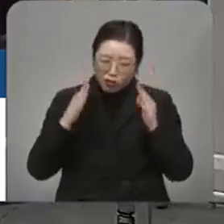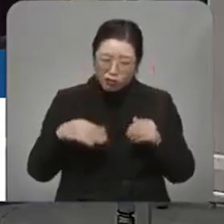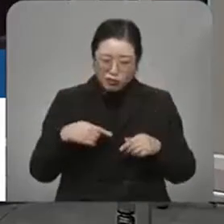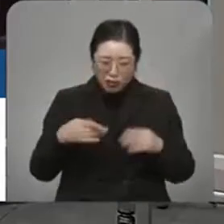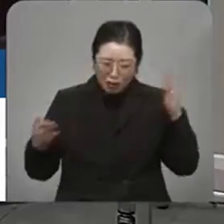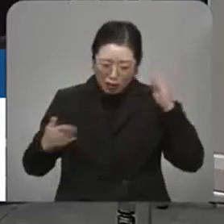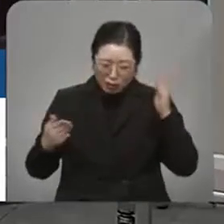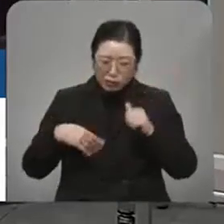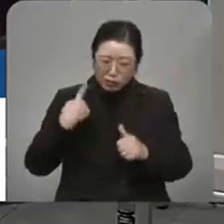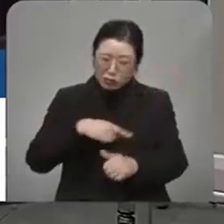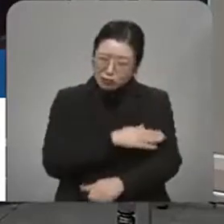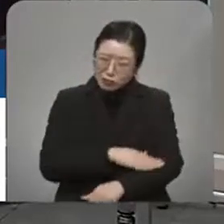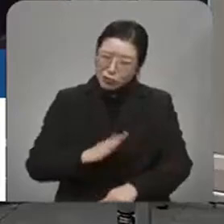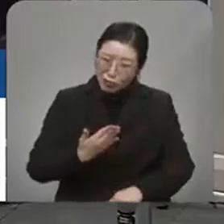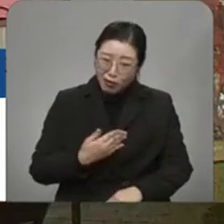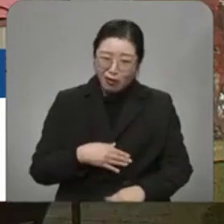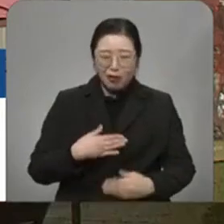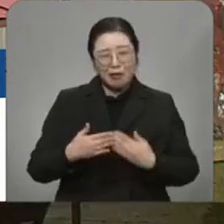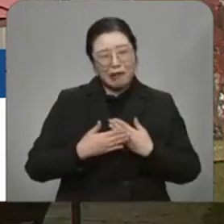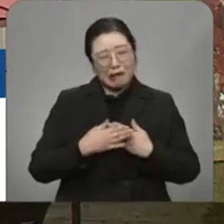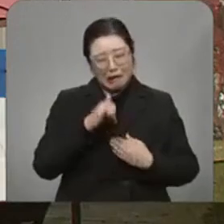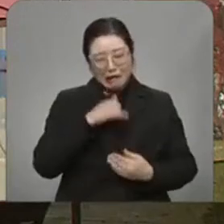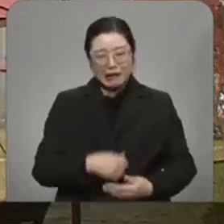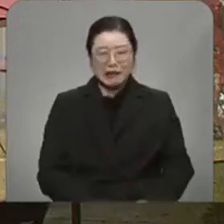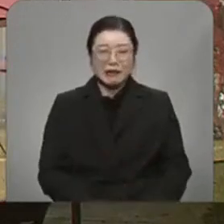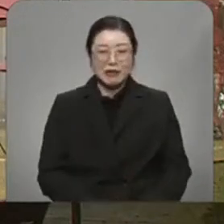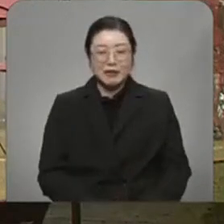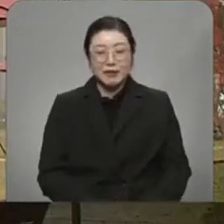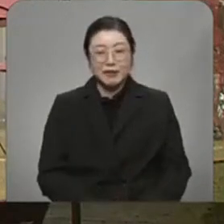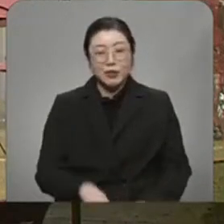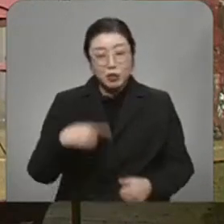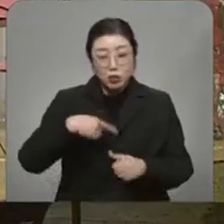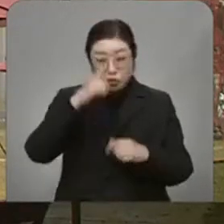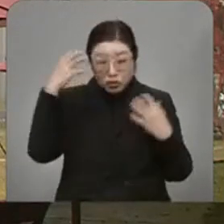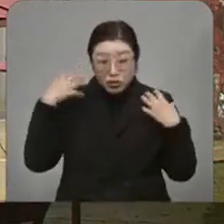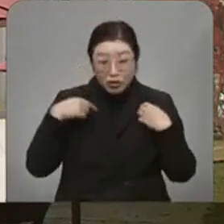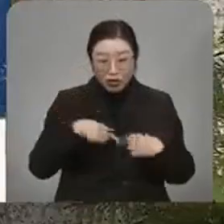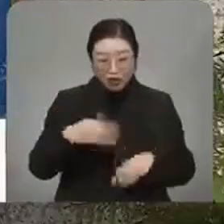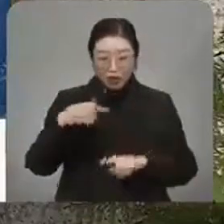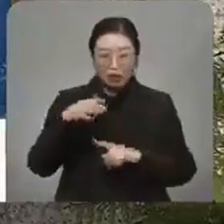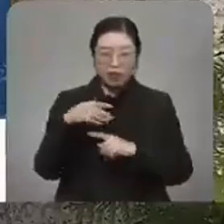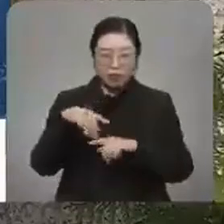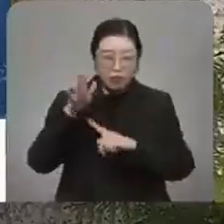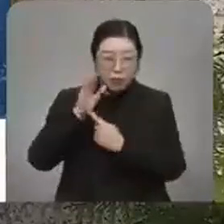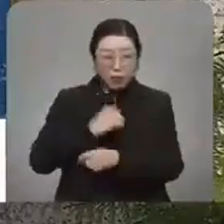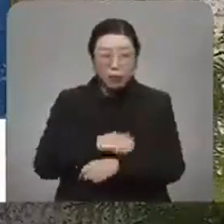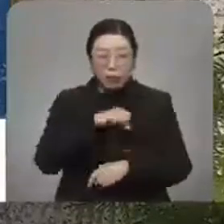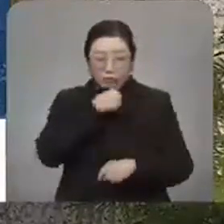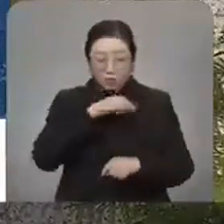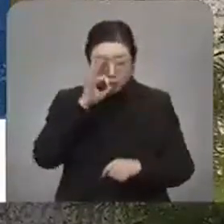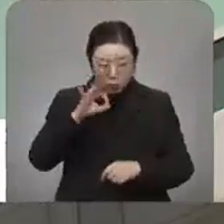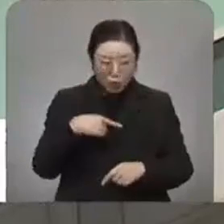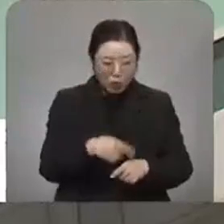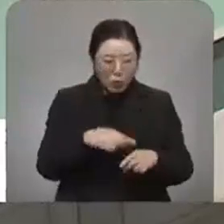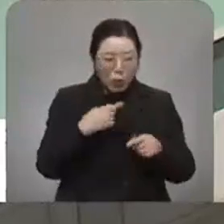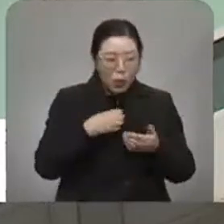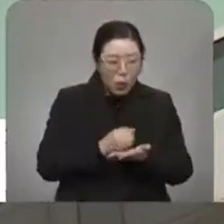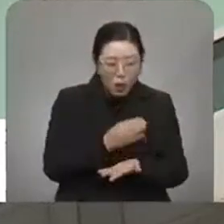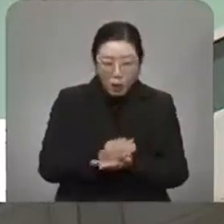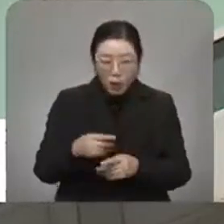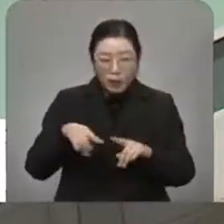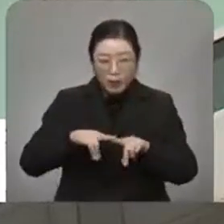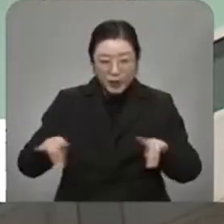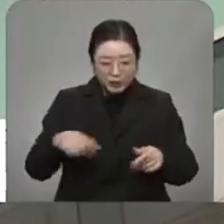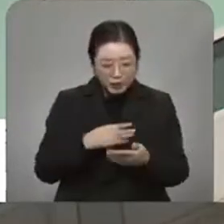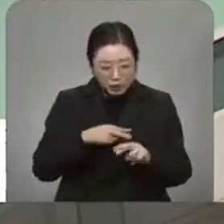학생들에게 지도되는 불안하기도 하네요 강원도 교육청은 발표된 수능 점수를 과목별로 상세히 분석해